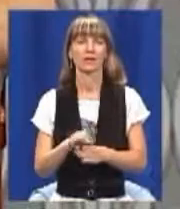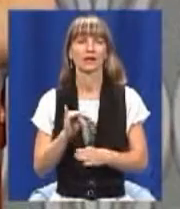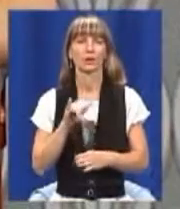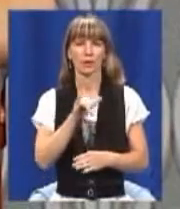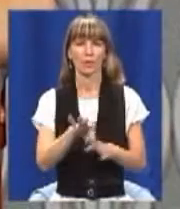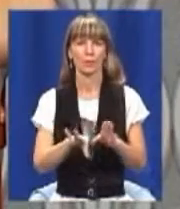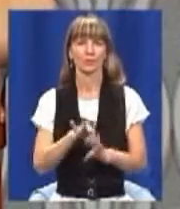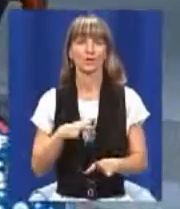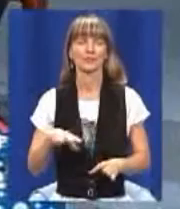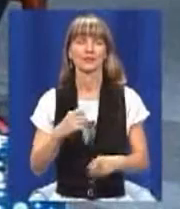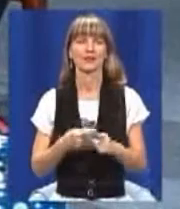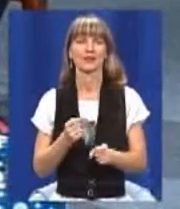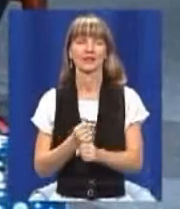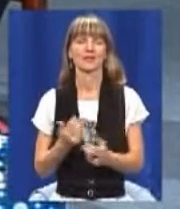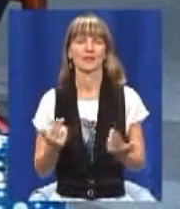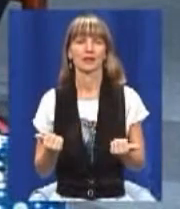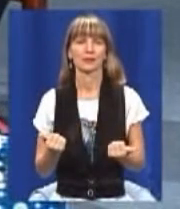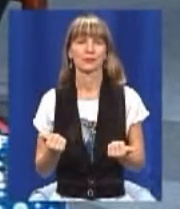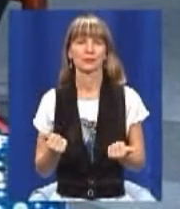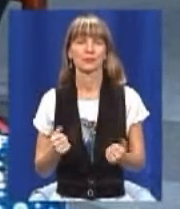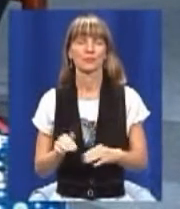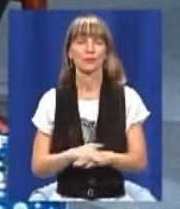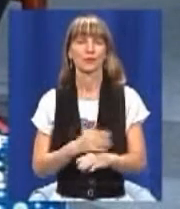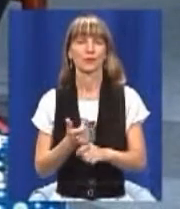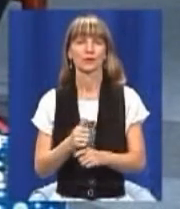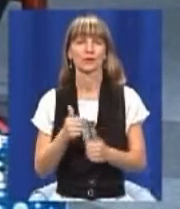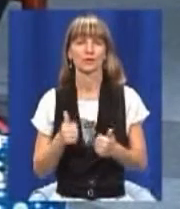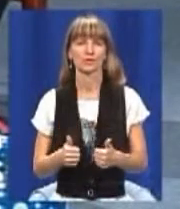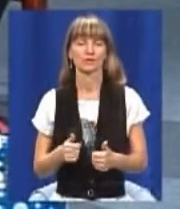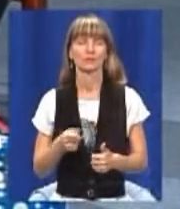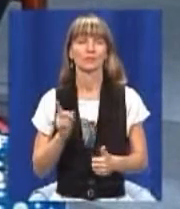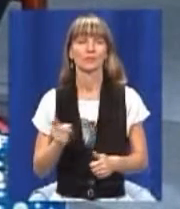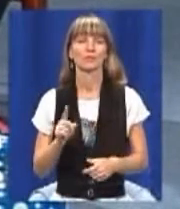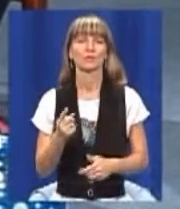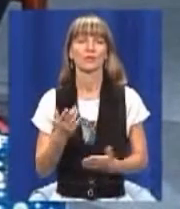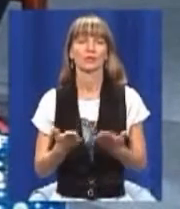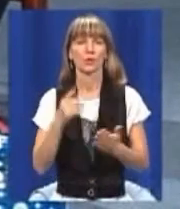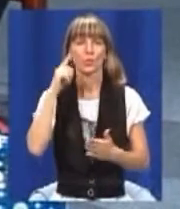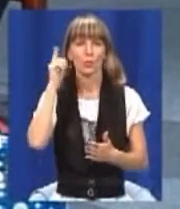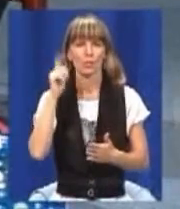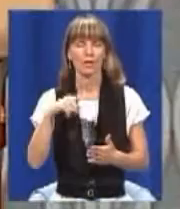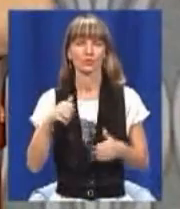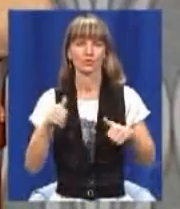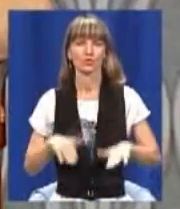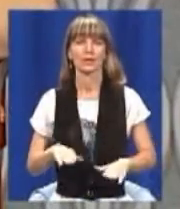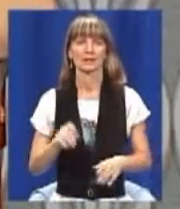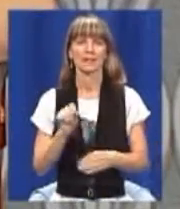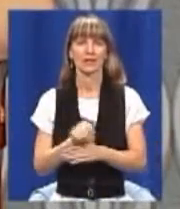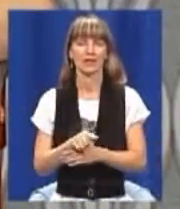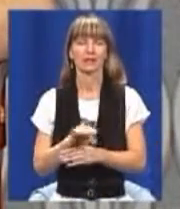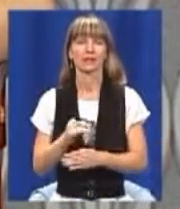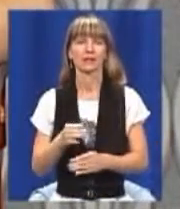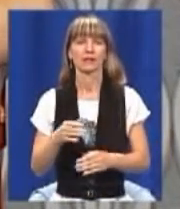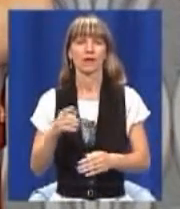тебе виходить це все робити? Так. Ну, круто, дуже круто насправді, тому що якщо ви вже вмієте розв'язувати задачі і більше того,